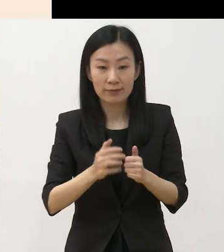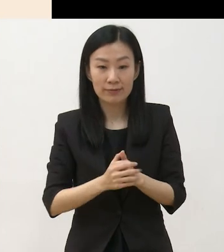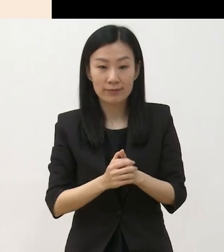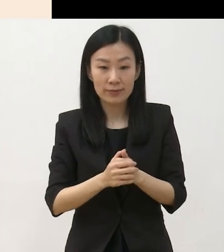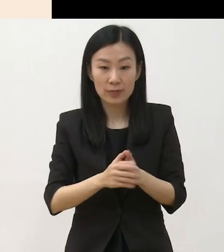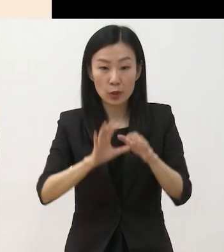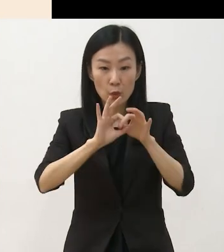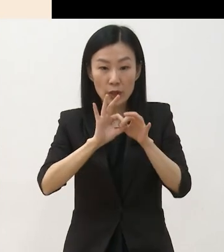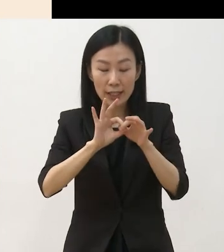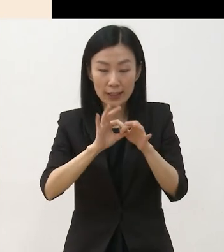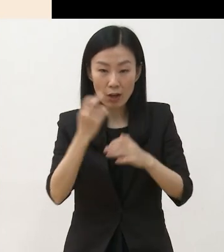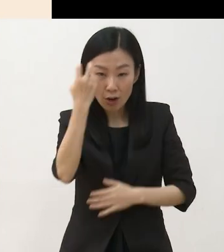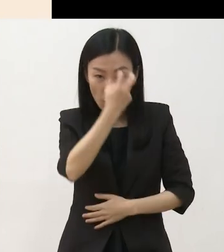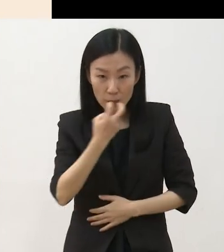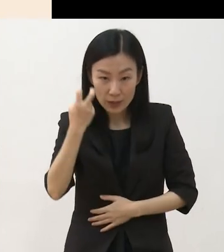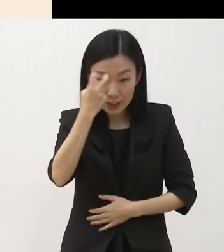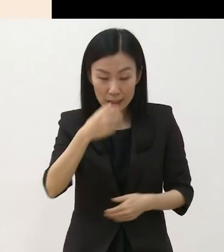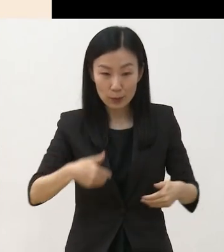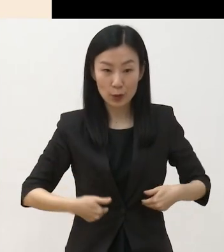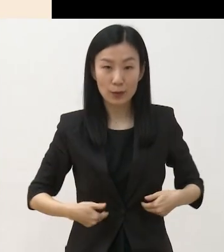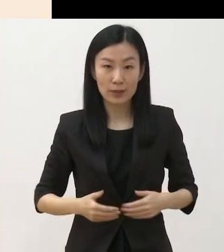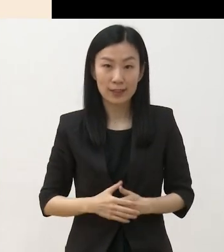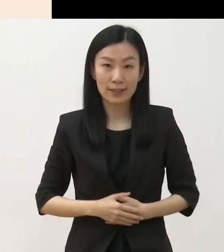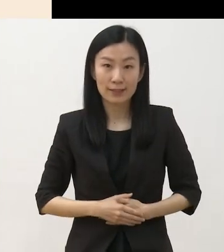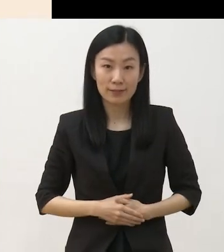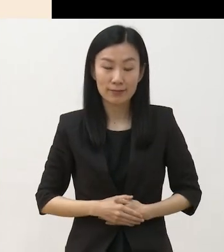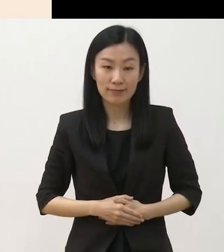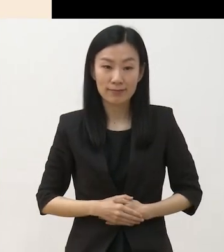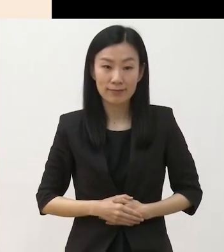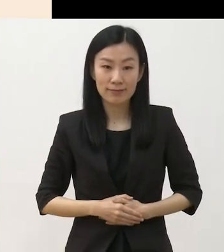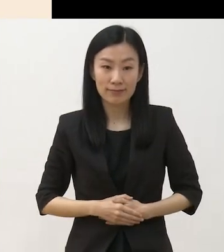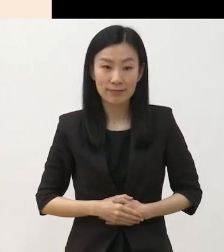정산 검증하게 되어 있습니다.